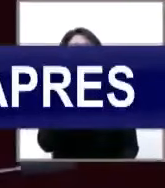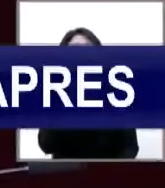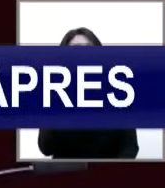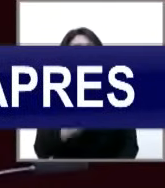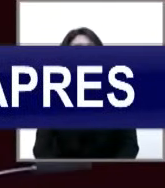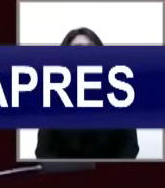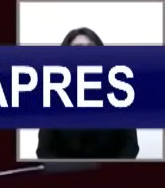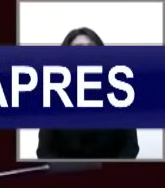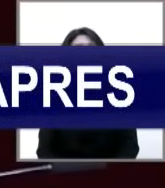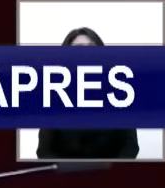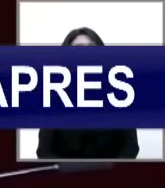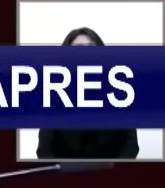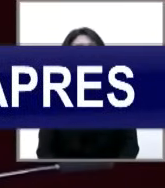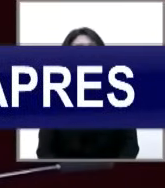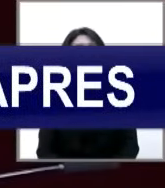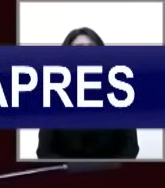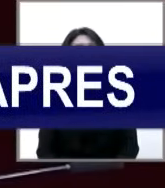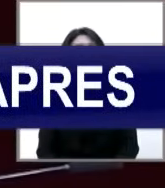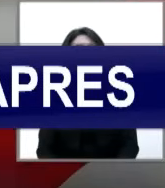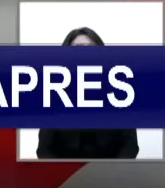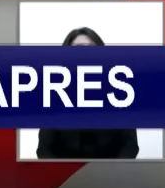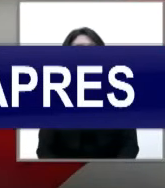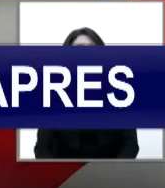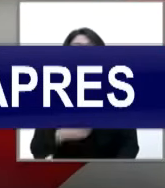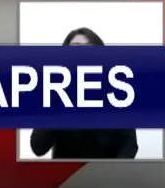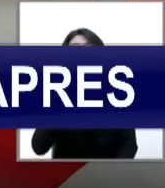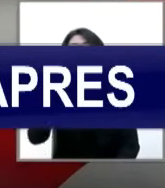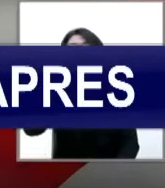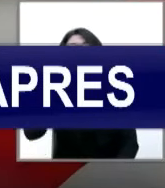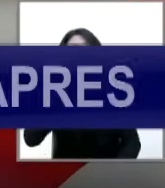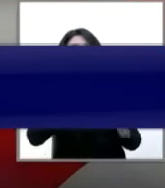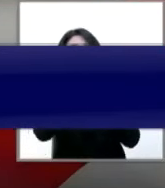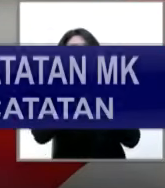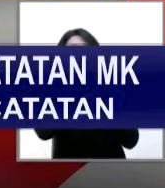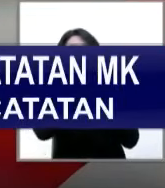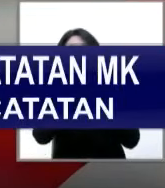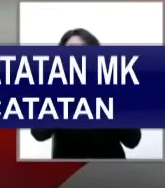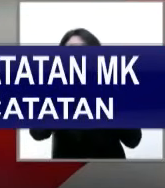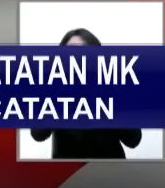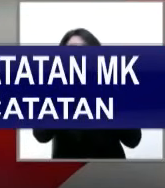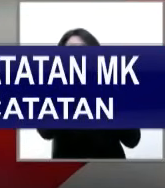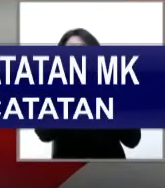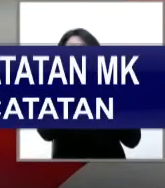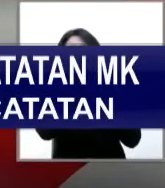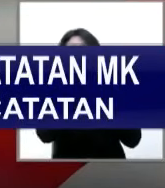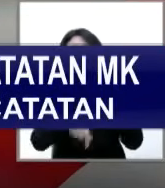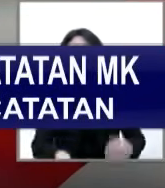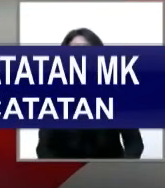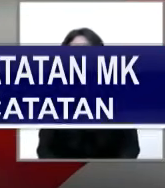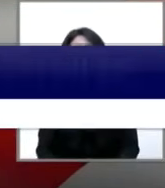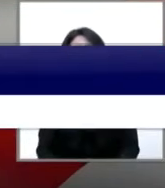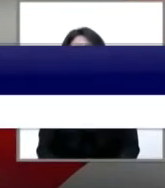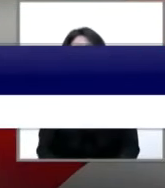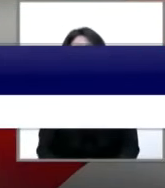enak banget ya Gus ya jawabnya sambil baca Catatan tadi kuncinya di sini adalah ekstensifikasi dan